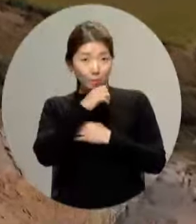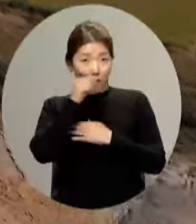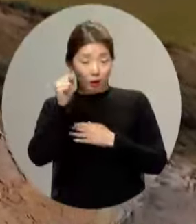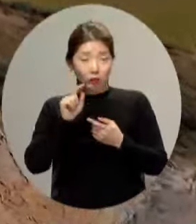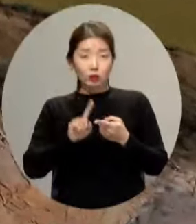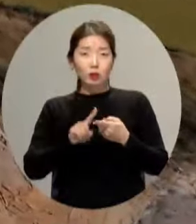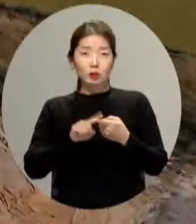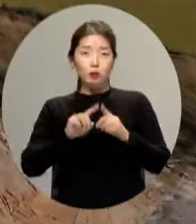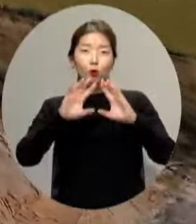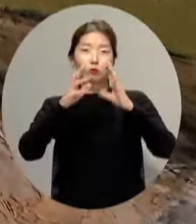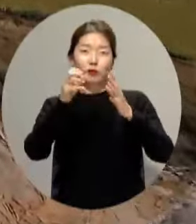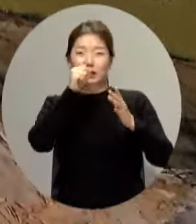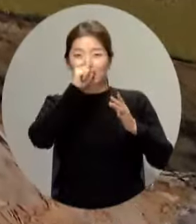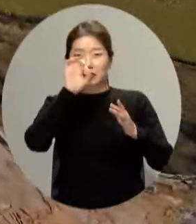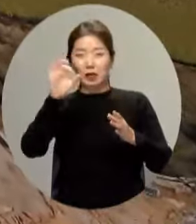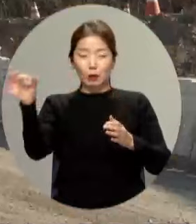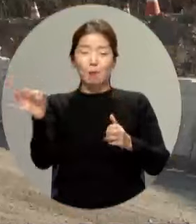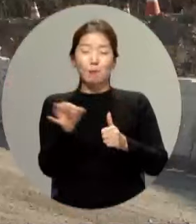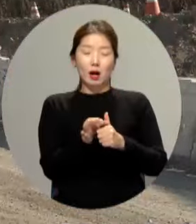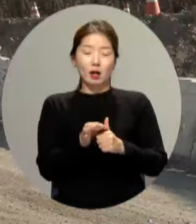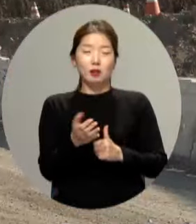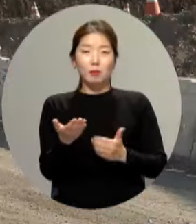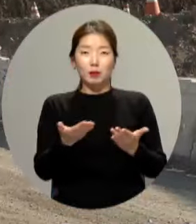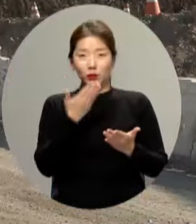과제는 국가 예산 마련에 근거로 적용됩니다